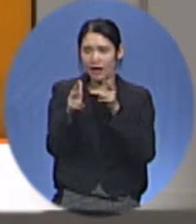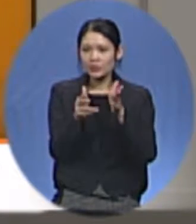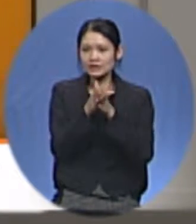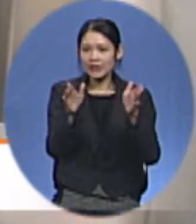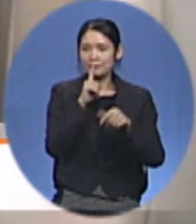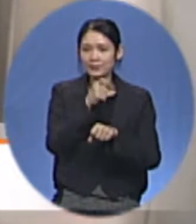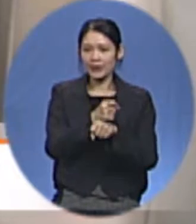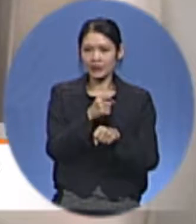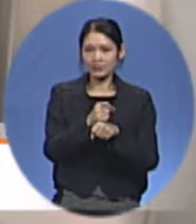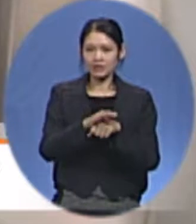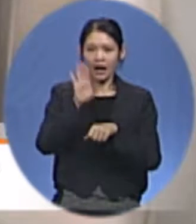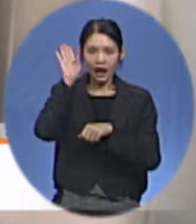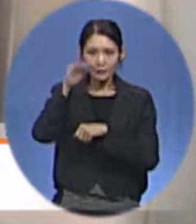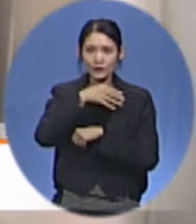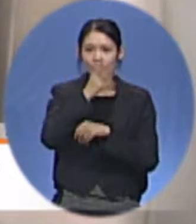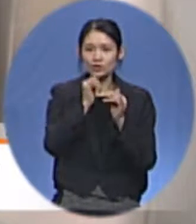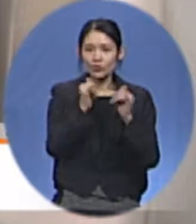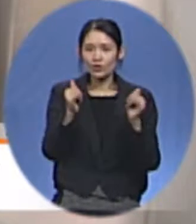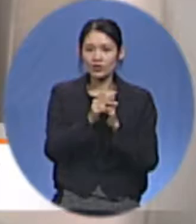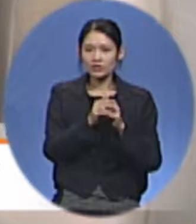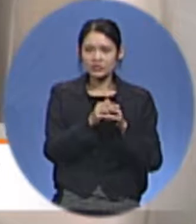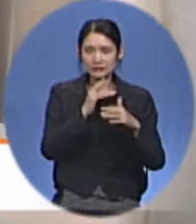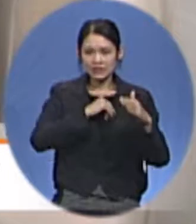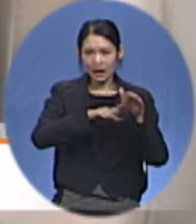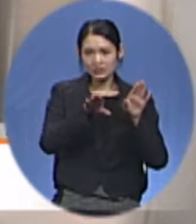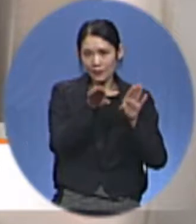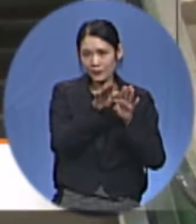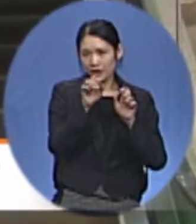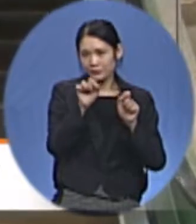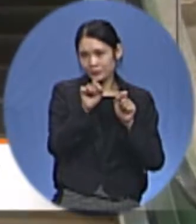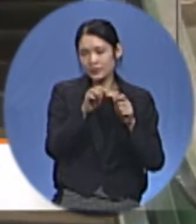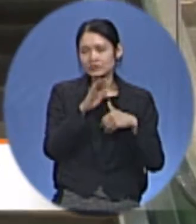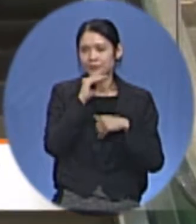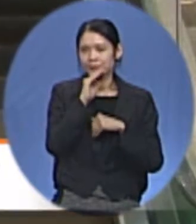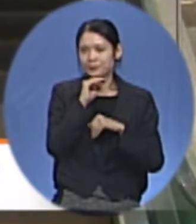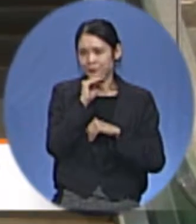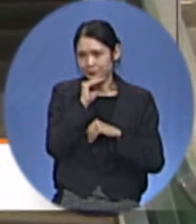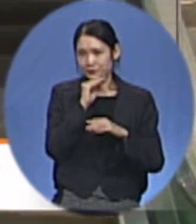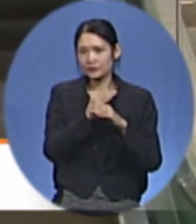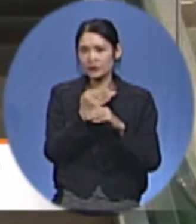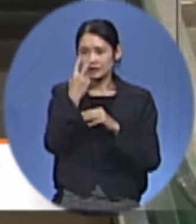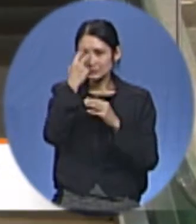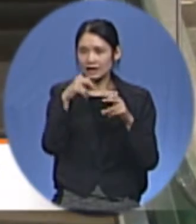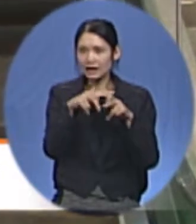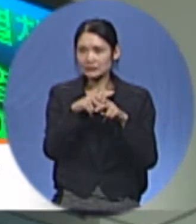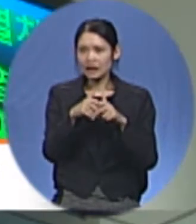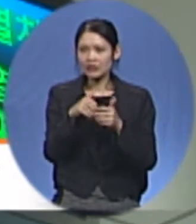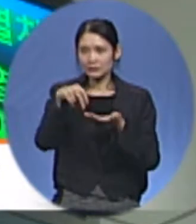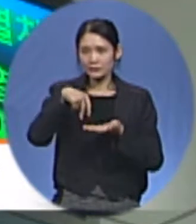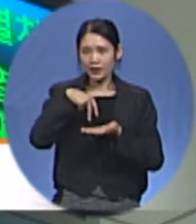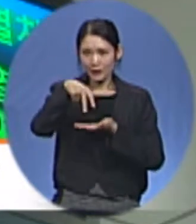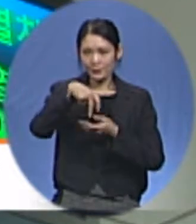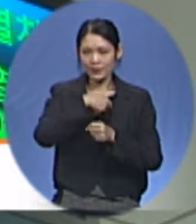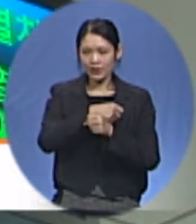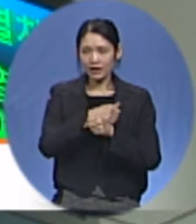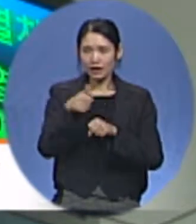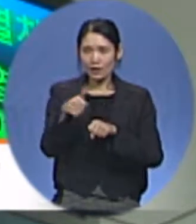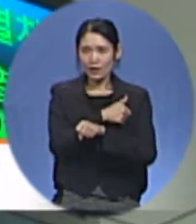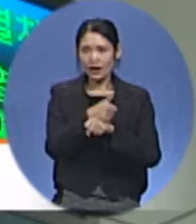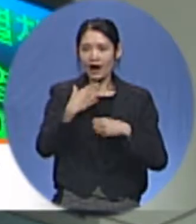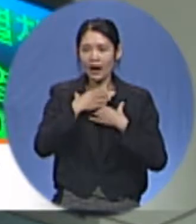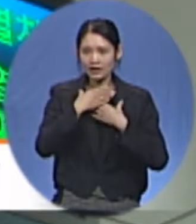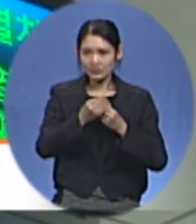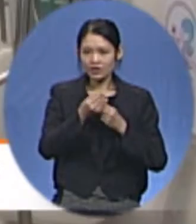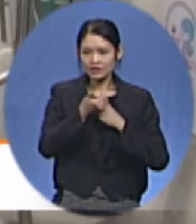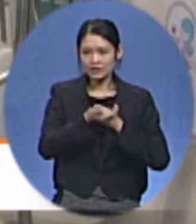말했습니다. 앞으로 노인들은 개찰구 근처 등에서 대기하고 있다가 이 시각장애인 지하철 승강장부터 출구까지